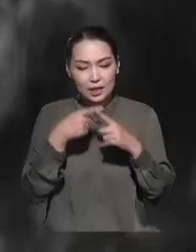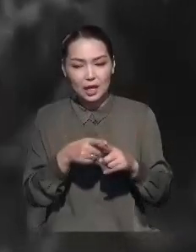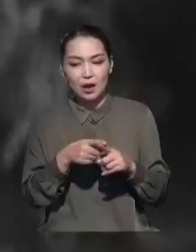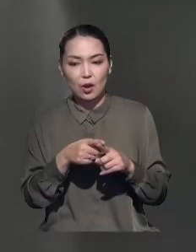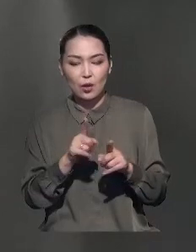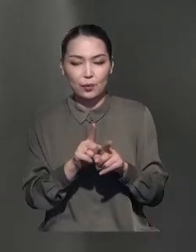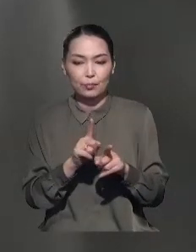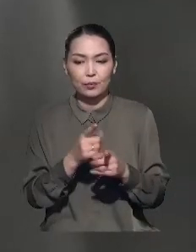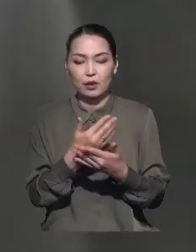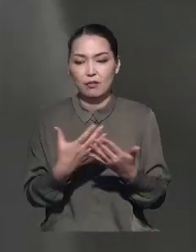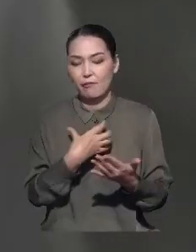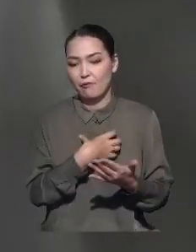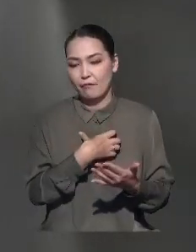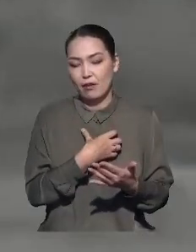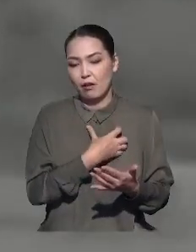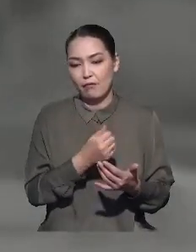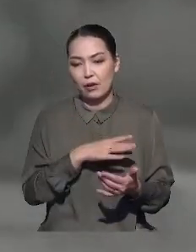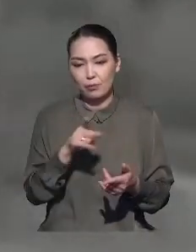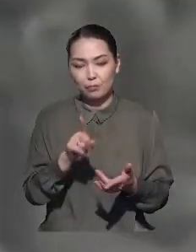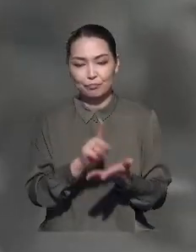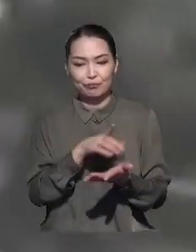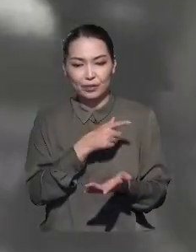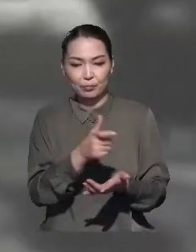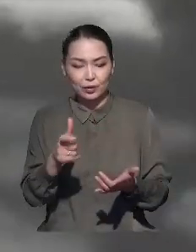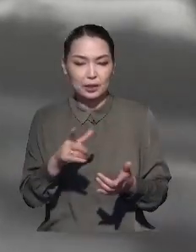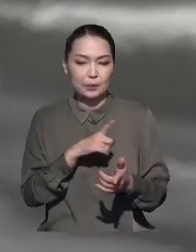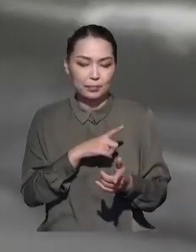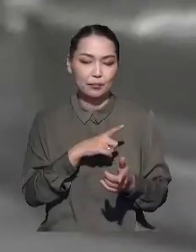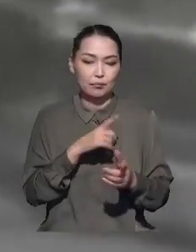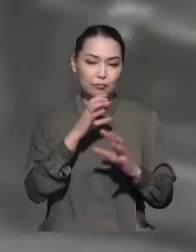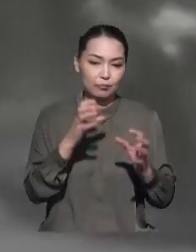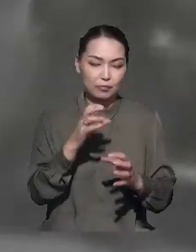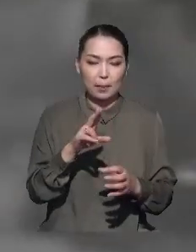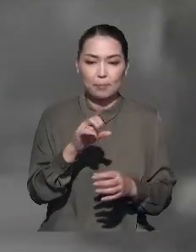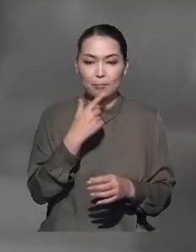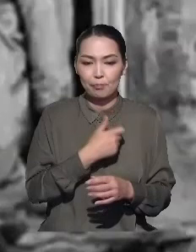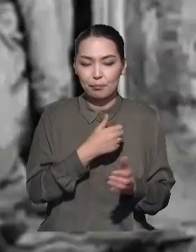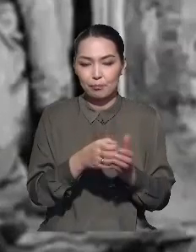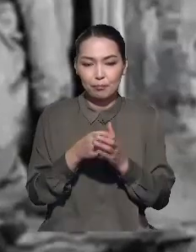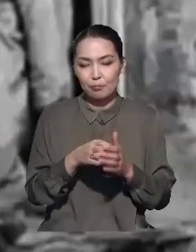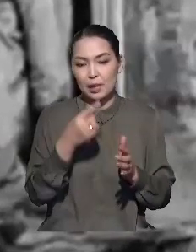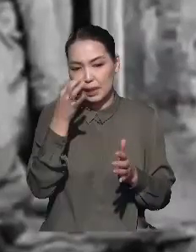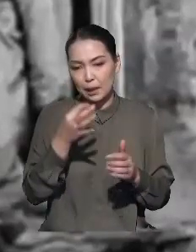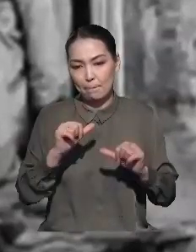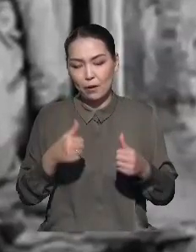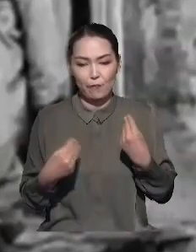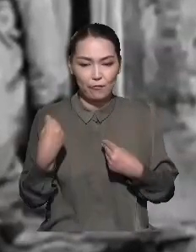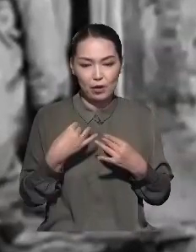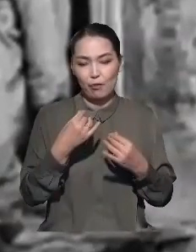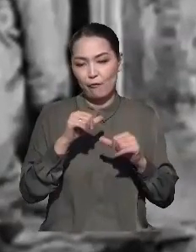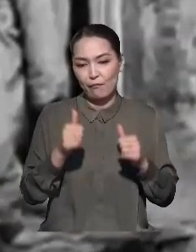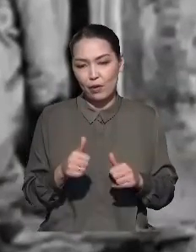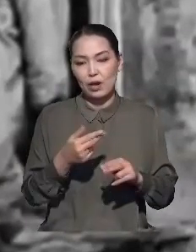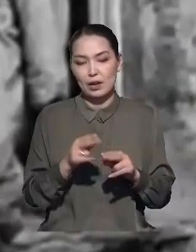узников концлагеря которых должны были Расстрелять чтобы проникнуть туда Партизаны переоделись в немецкую форму и форму военнопленных и